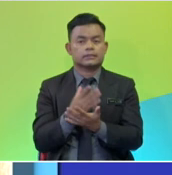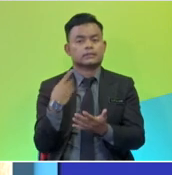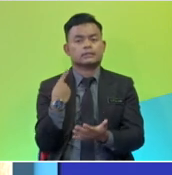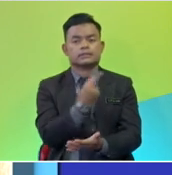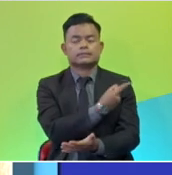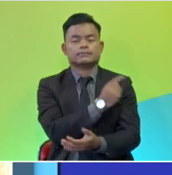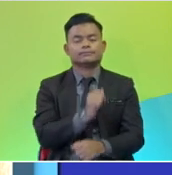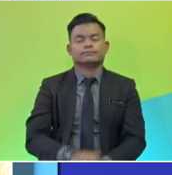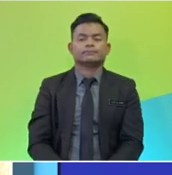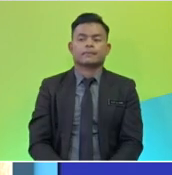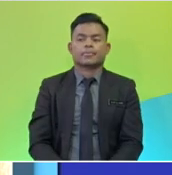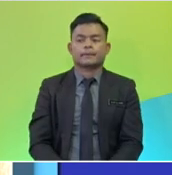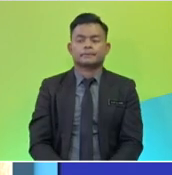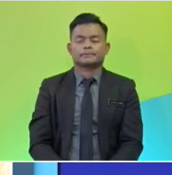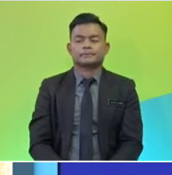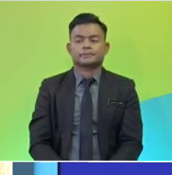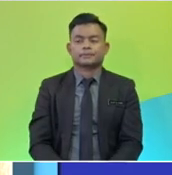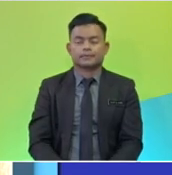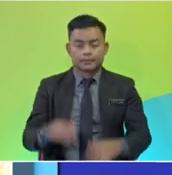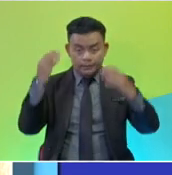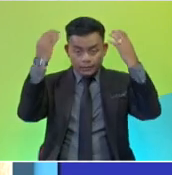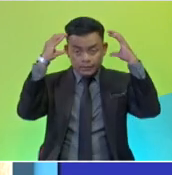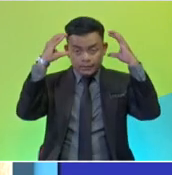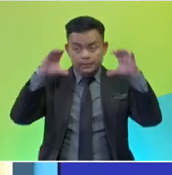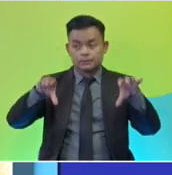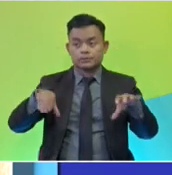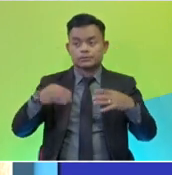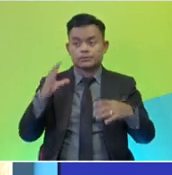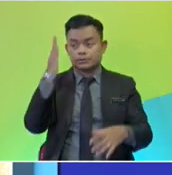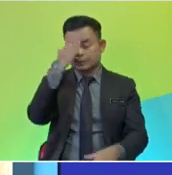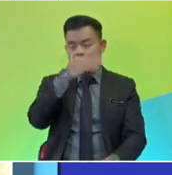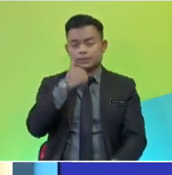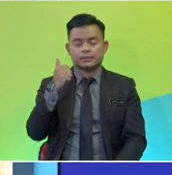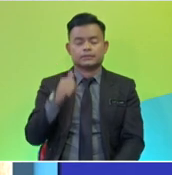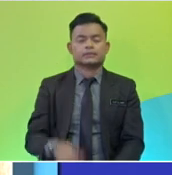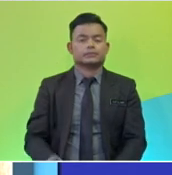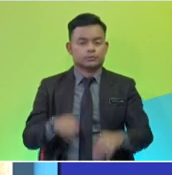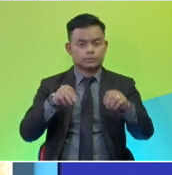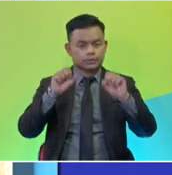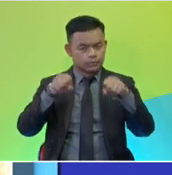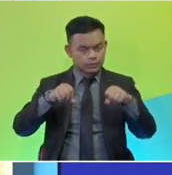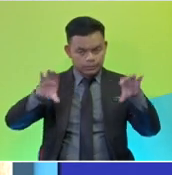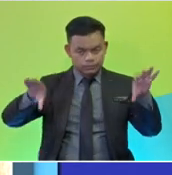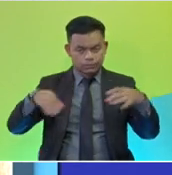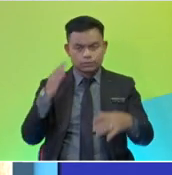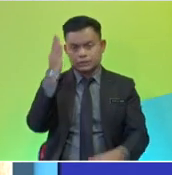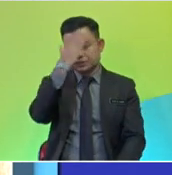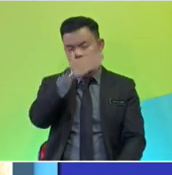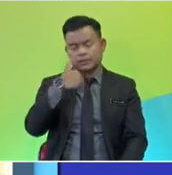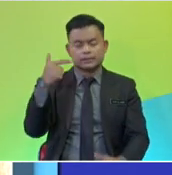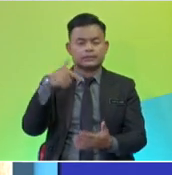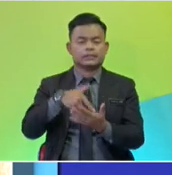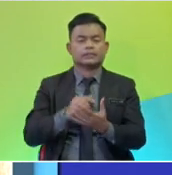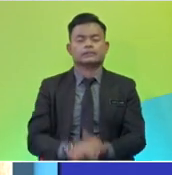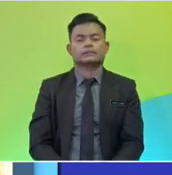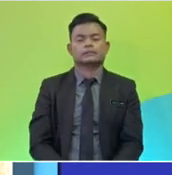kita Wah Cikgu buat lagi cantik daripada saya cikguoke murid di rumah pun boleh buat lebih cantik daripada Cikgu buat di di di di sini bersama